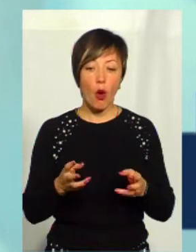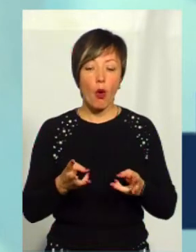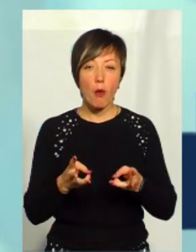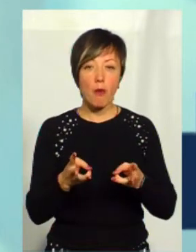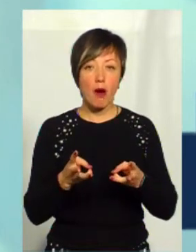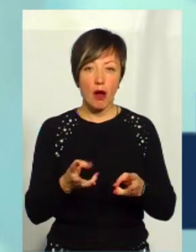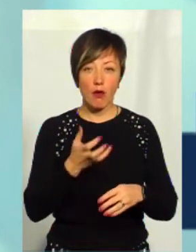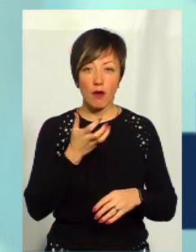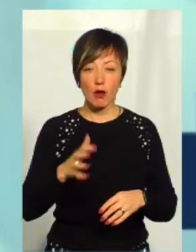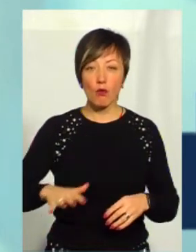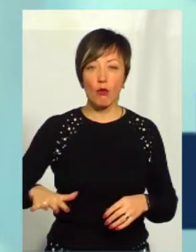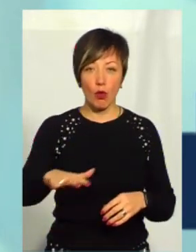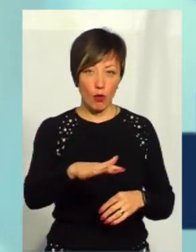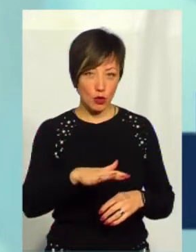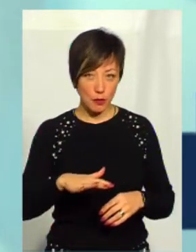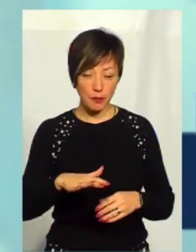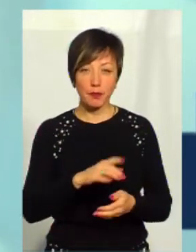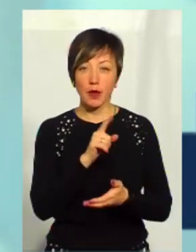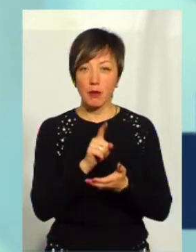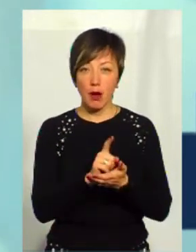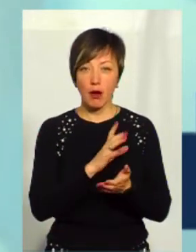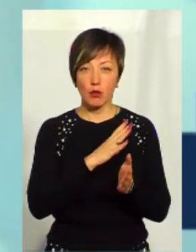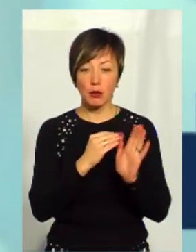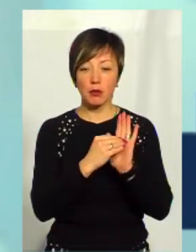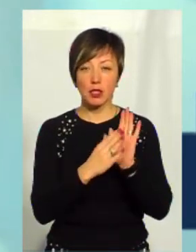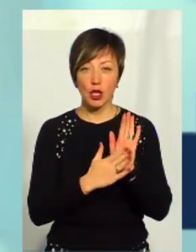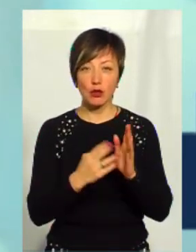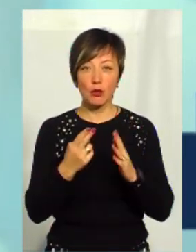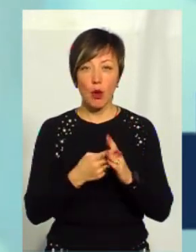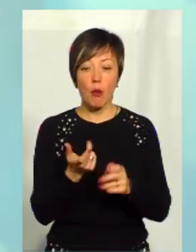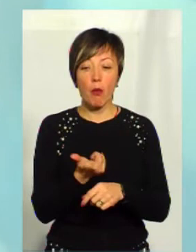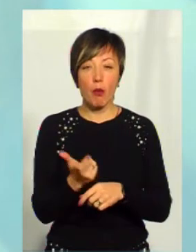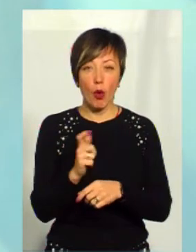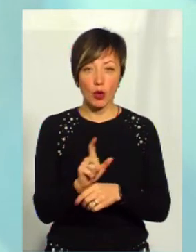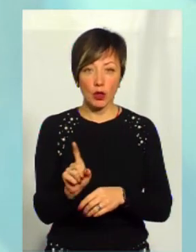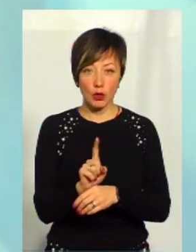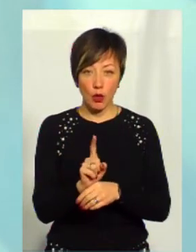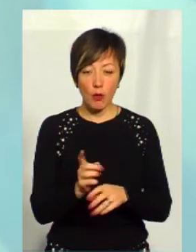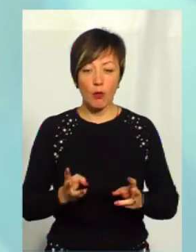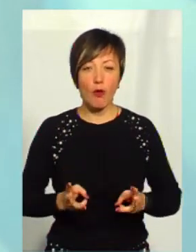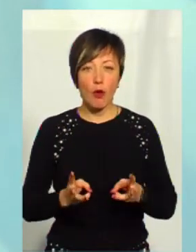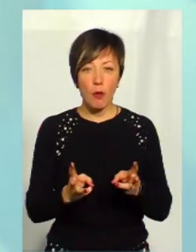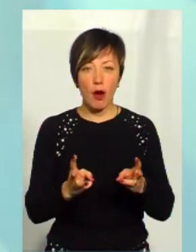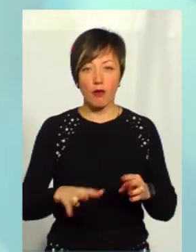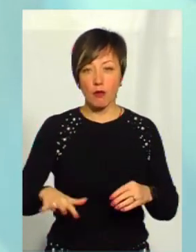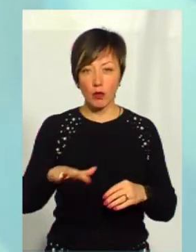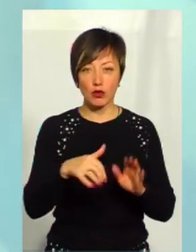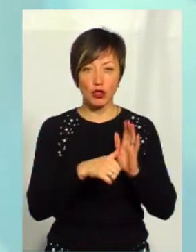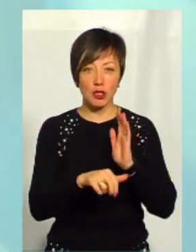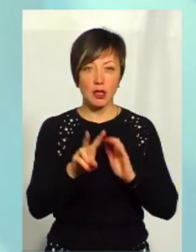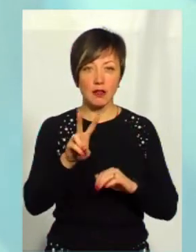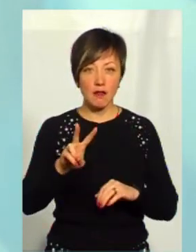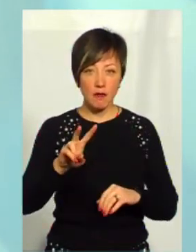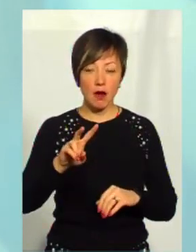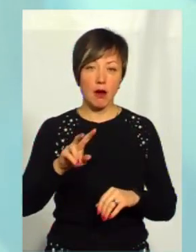опалювальної площі. Тобто має бути призначена субсидія на понаднормову опалювальну площу, тобто на тих самих